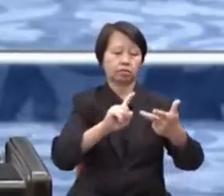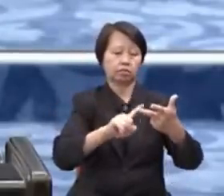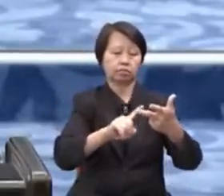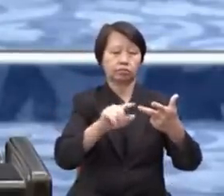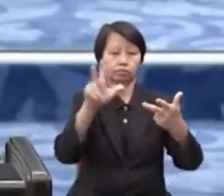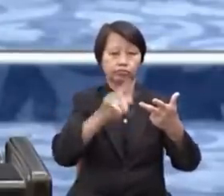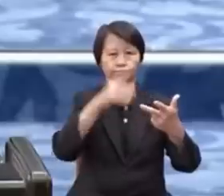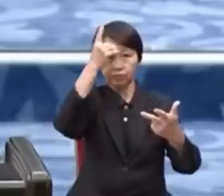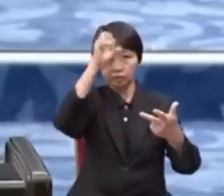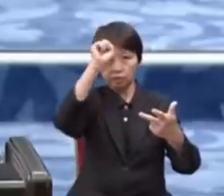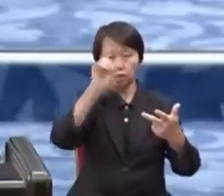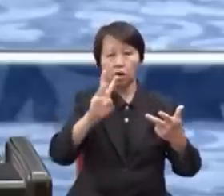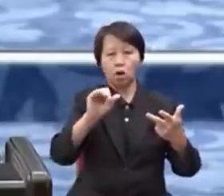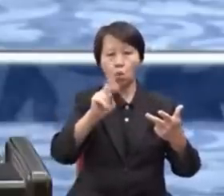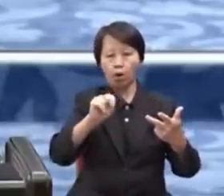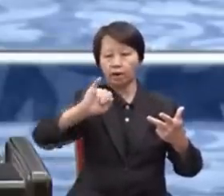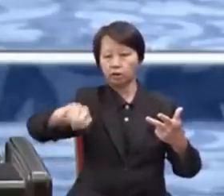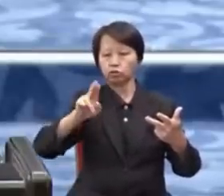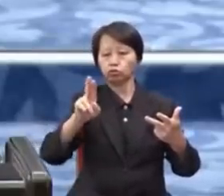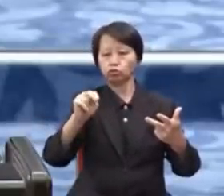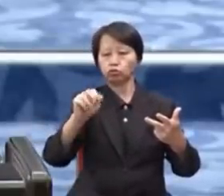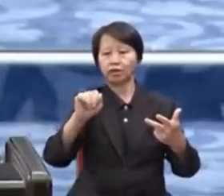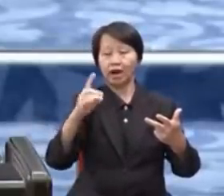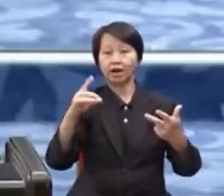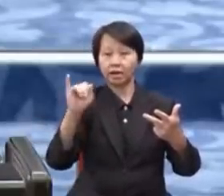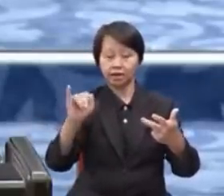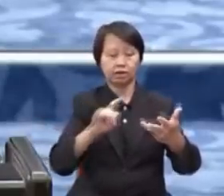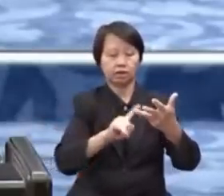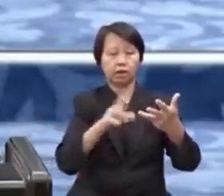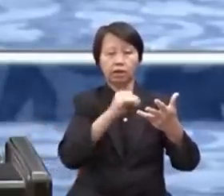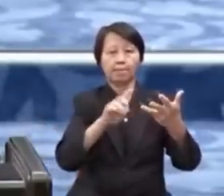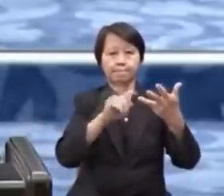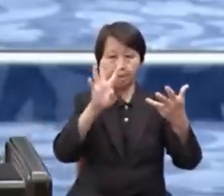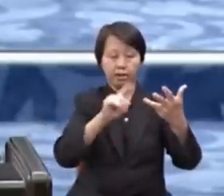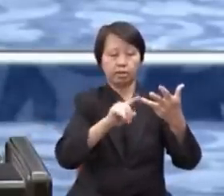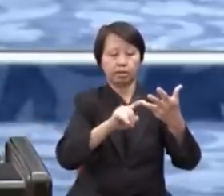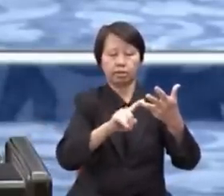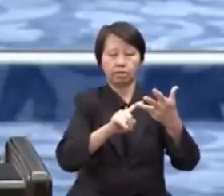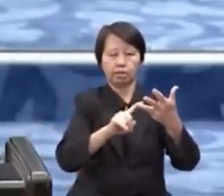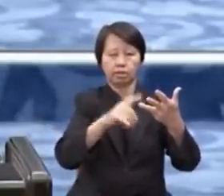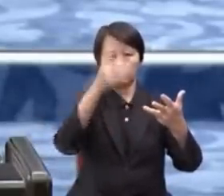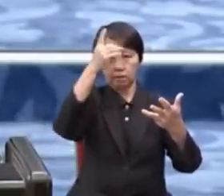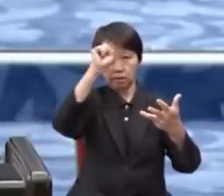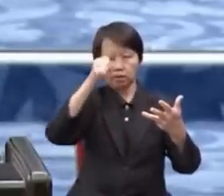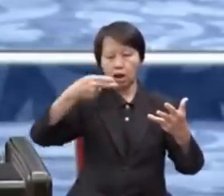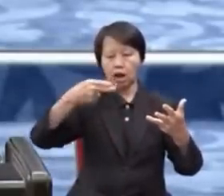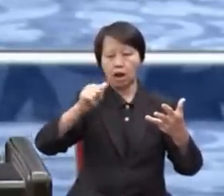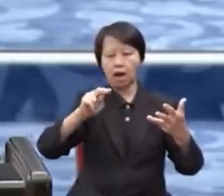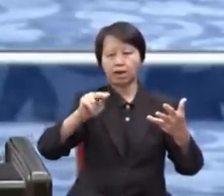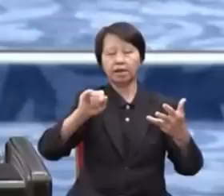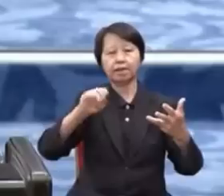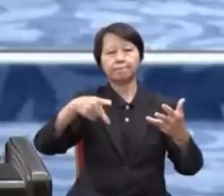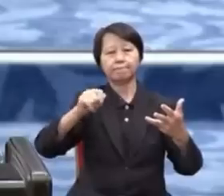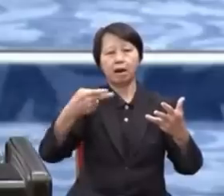ketiga Datu Sri Wan Junaidi dan keempat satu Sri Hanifah